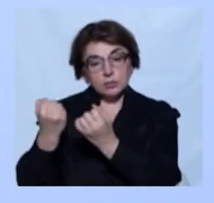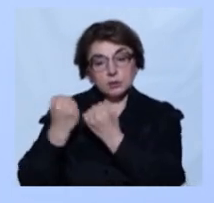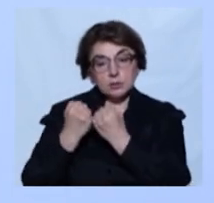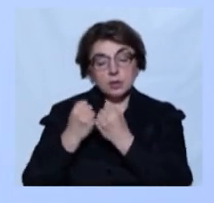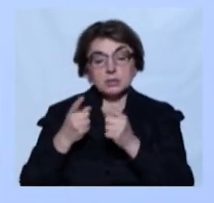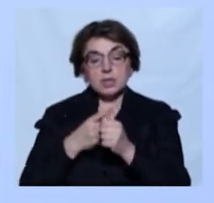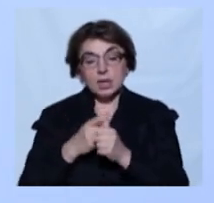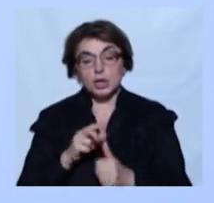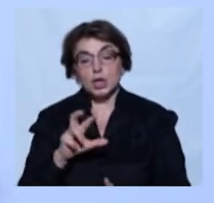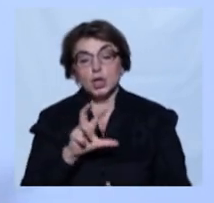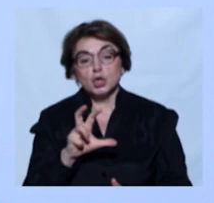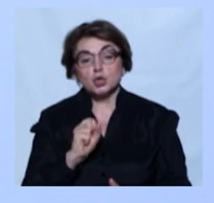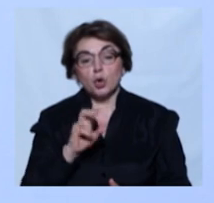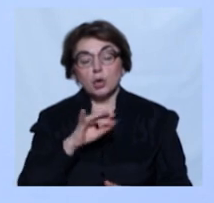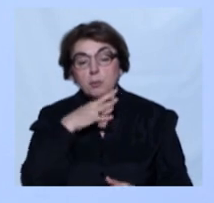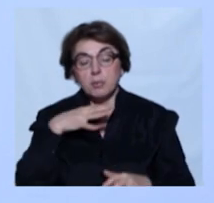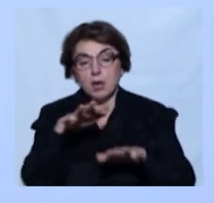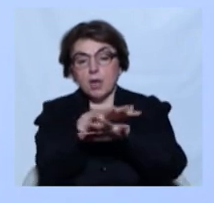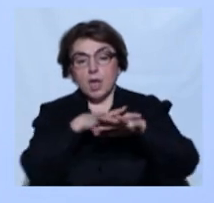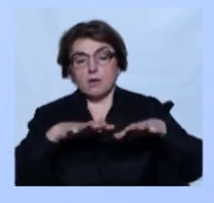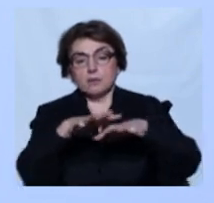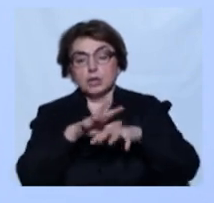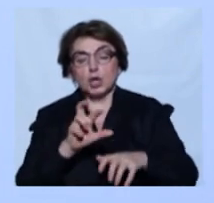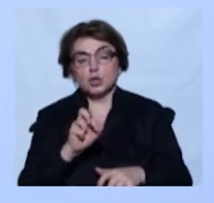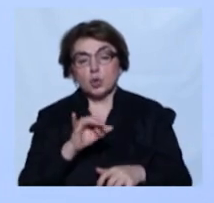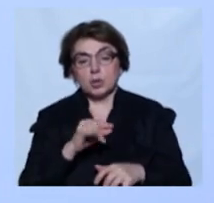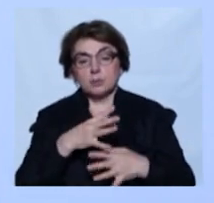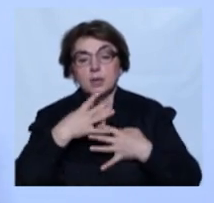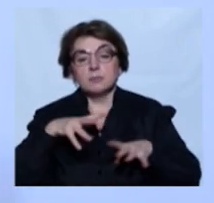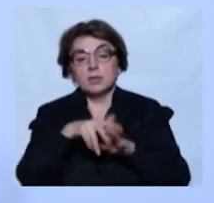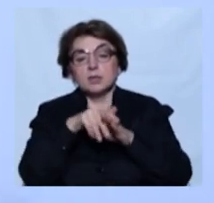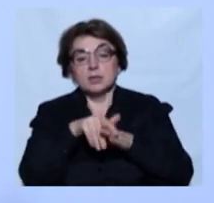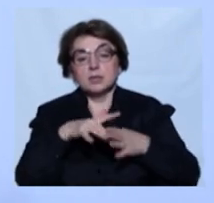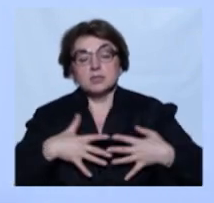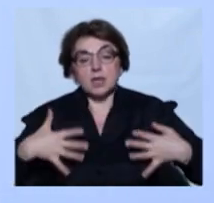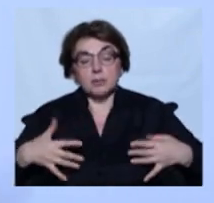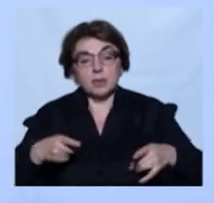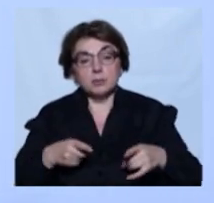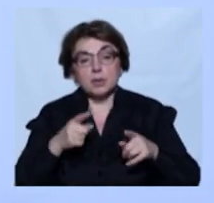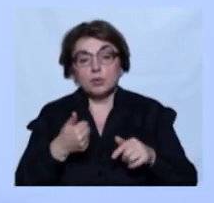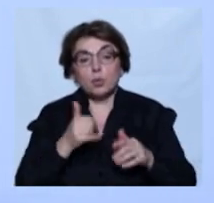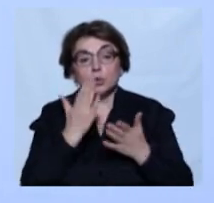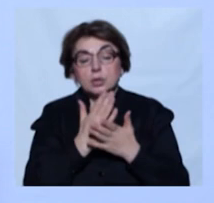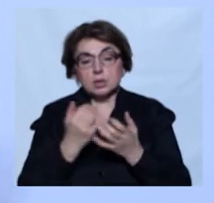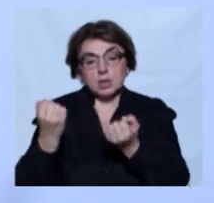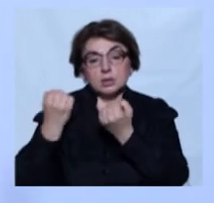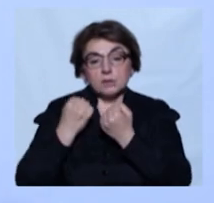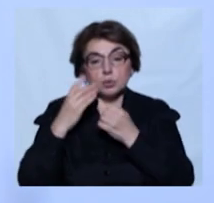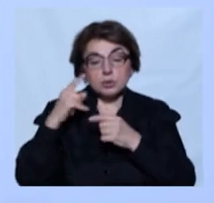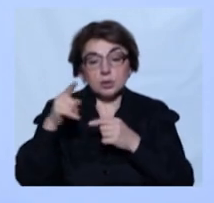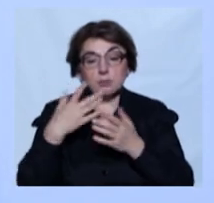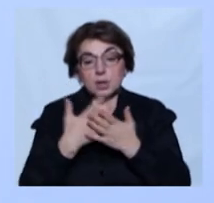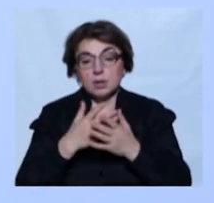ჯოგები. ჯოგებად ცხოვრობენ მაგალითად ზებრები. ამ დროს ჩლიქოსანი ცხოველები როგორ იცავენ თავს? როდესაც